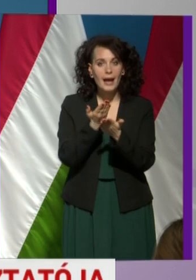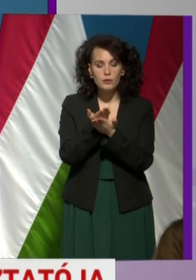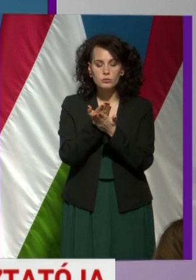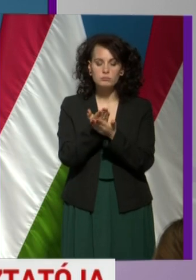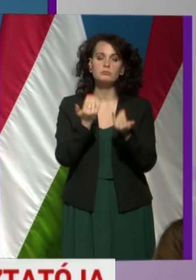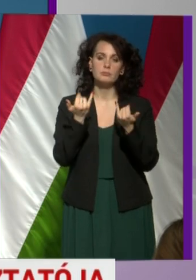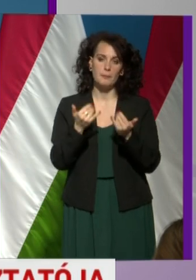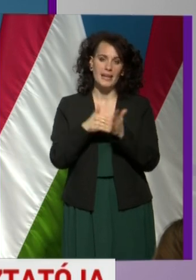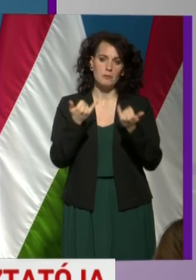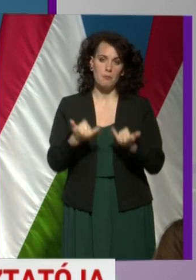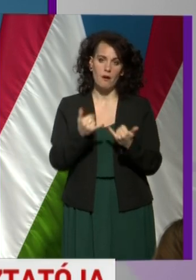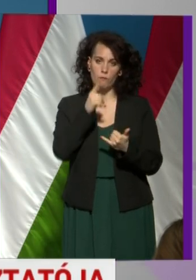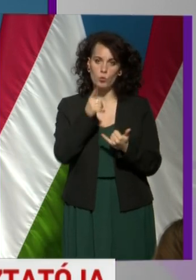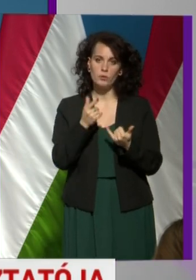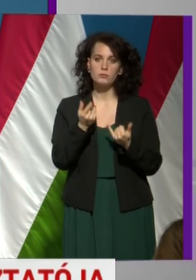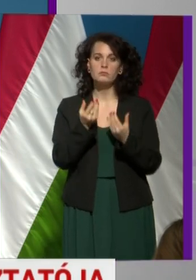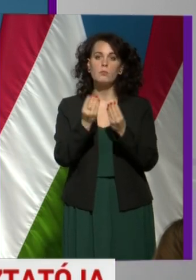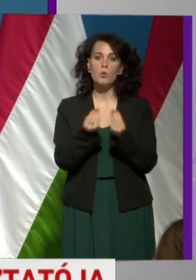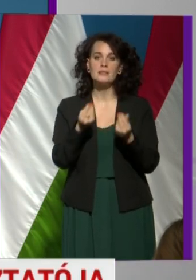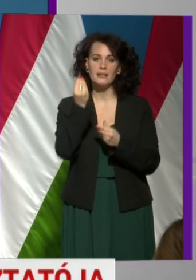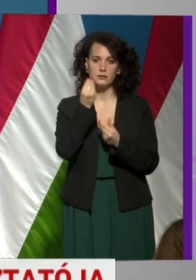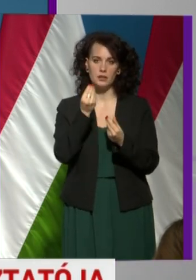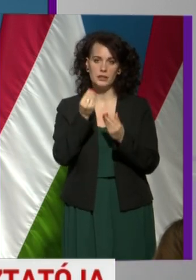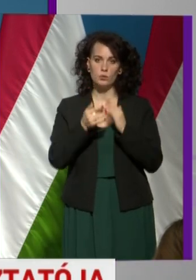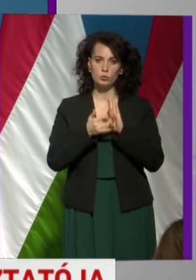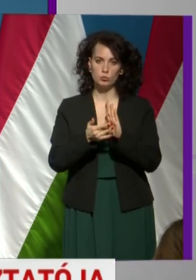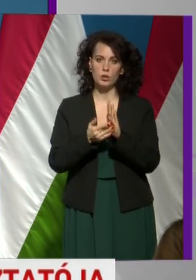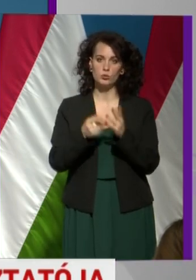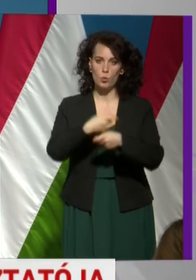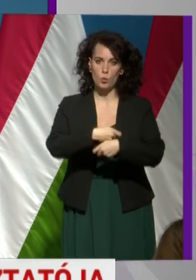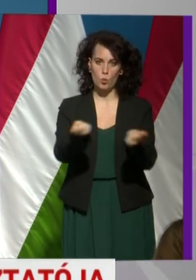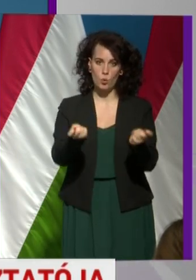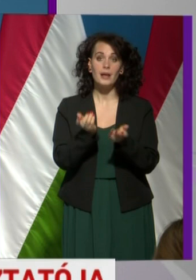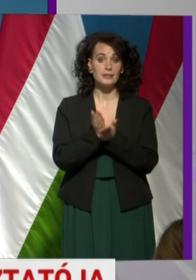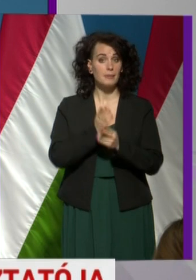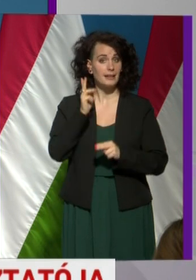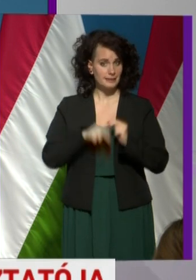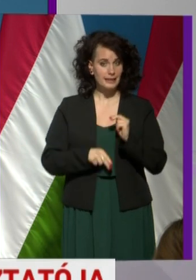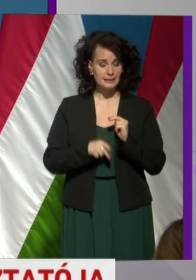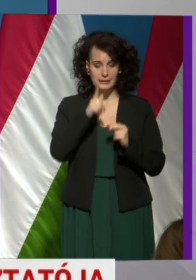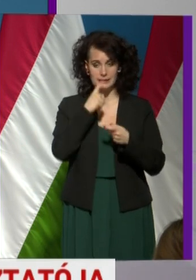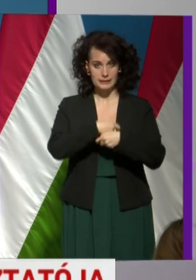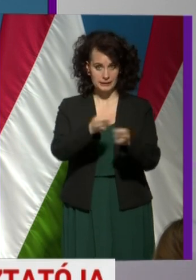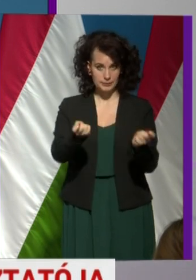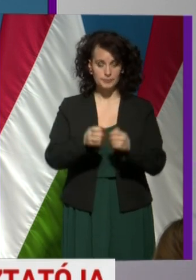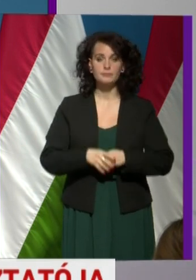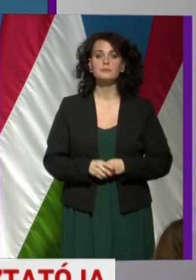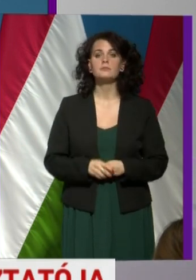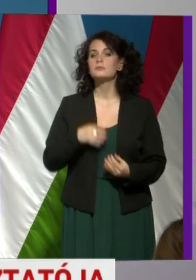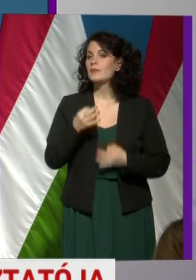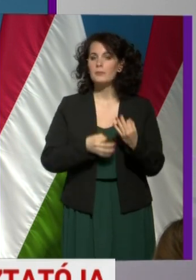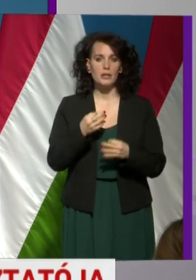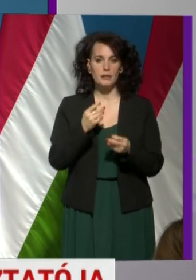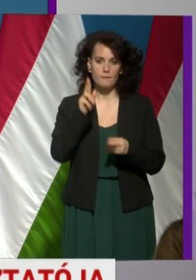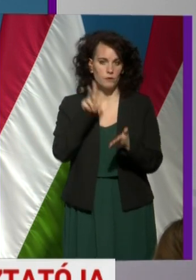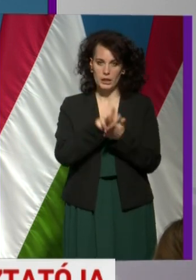folyamán egy módszertani útmutatót teszünk közzé, ez már elkészült. Természetesen nem egy